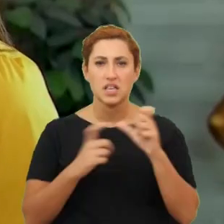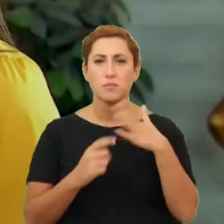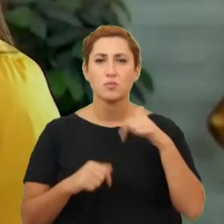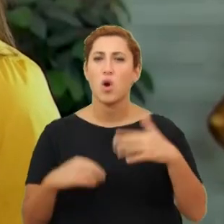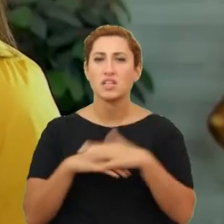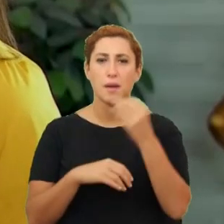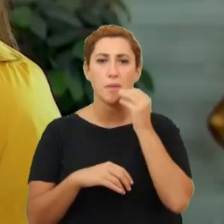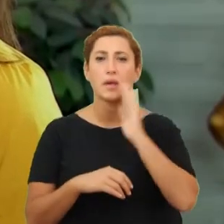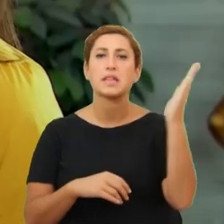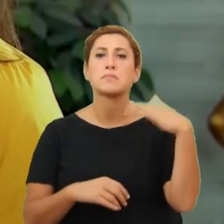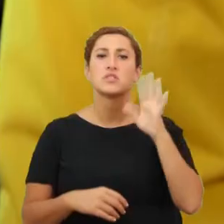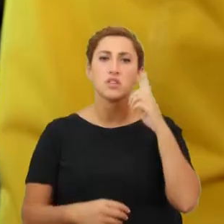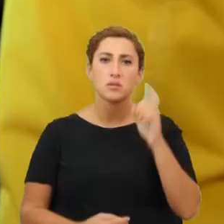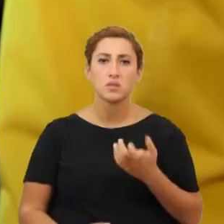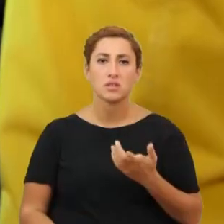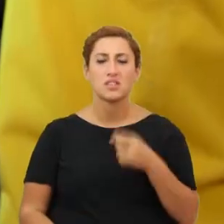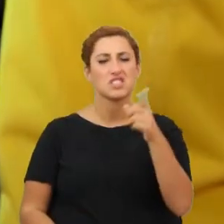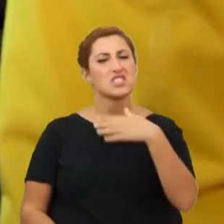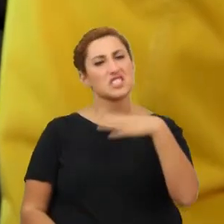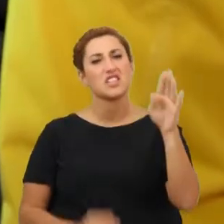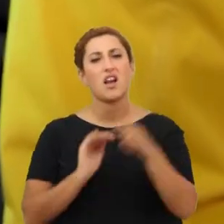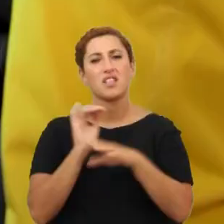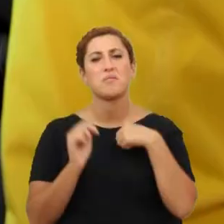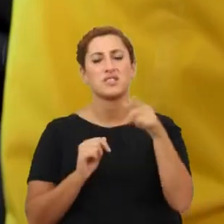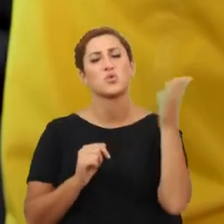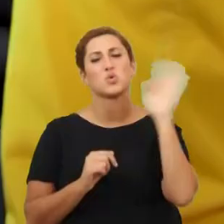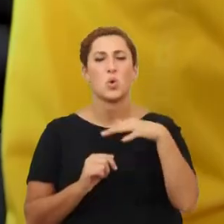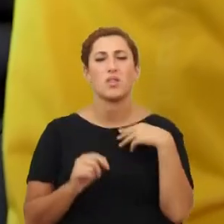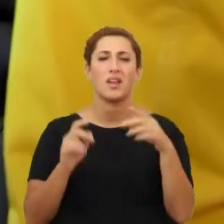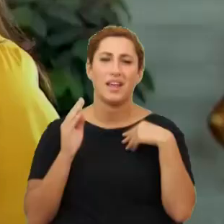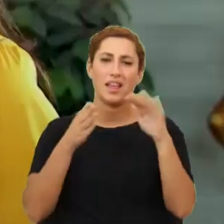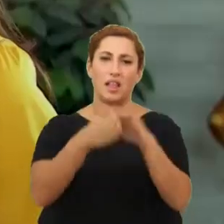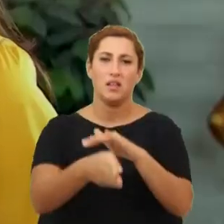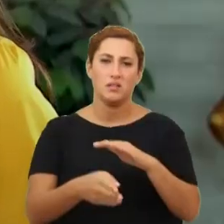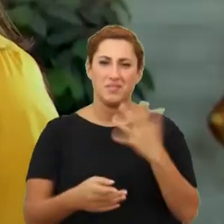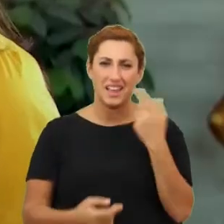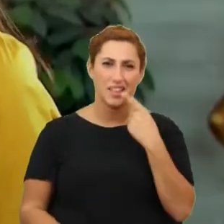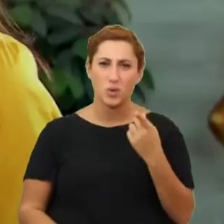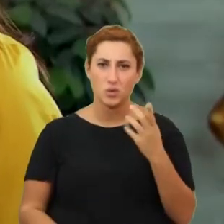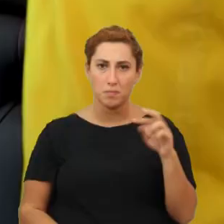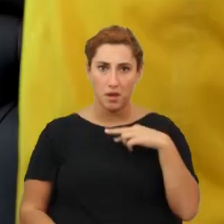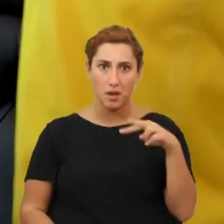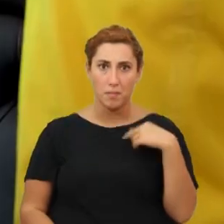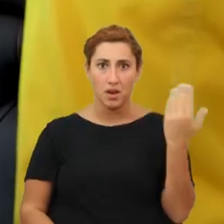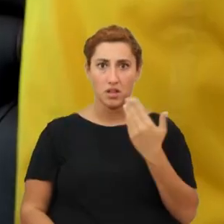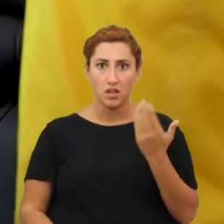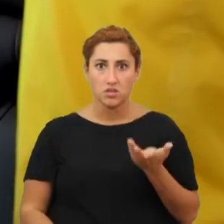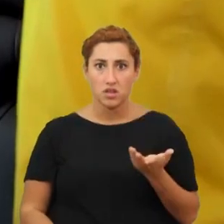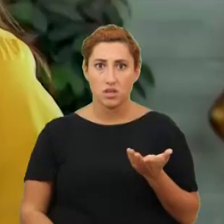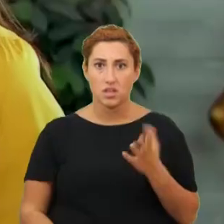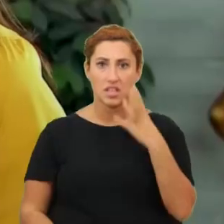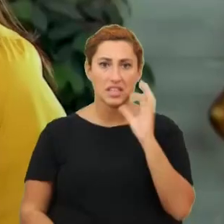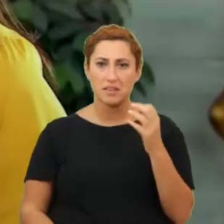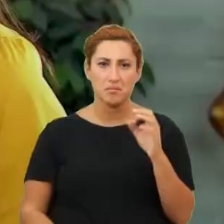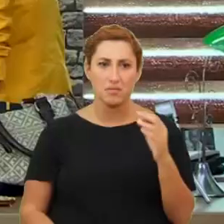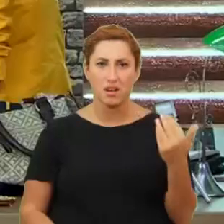Sarpcığım biz bu akşam yemeğe çıkmayacak mıydık? Siz çıkın hayatım ben size daha sonra katılırım. Ne diyorsun zaten beraber çıkacaktık.